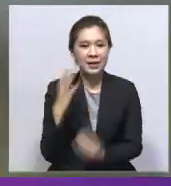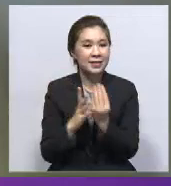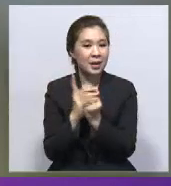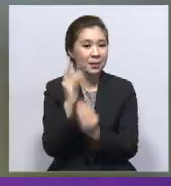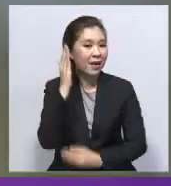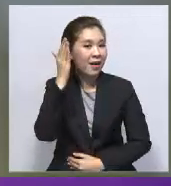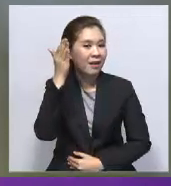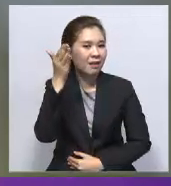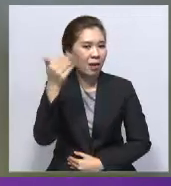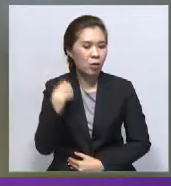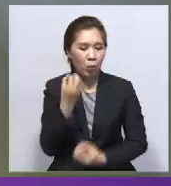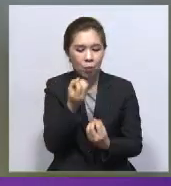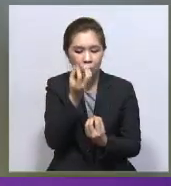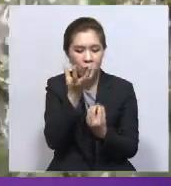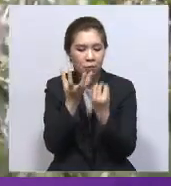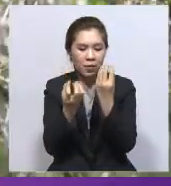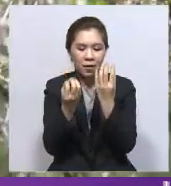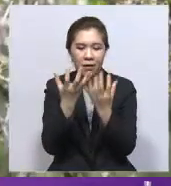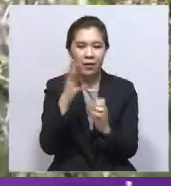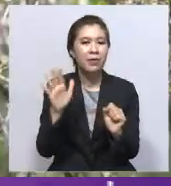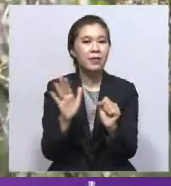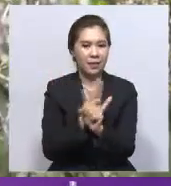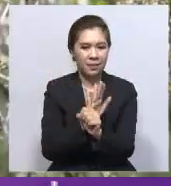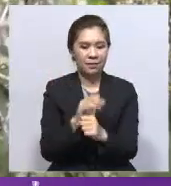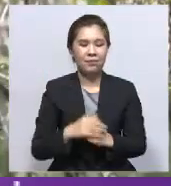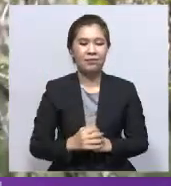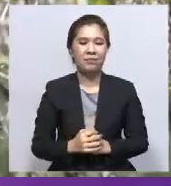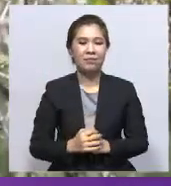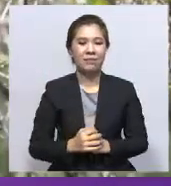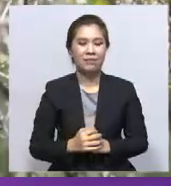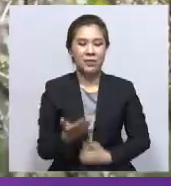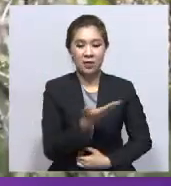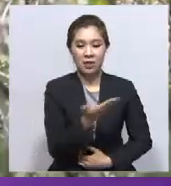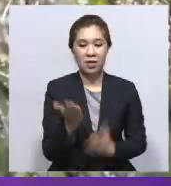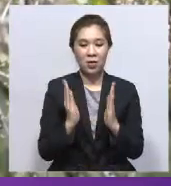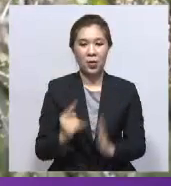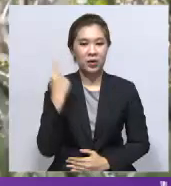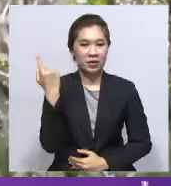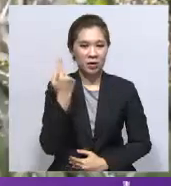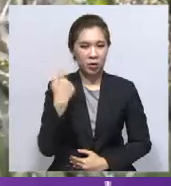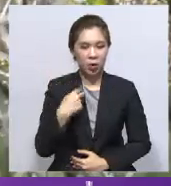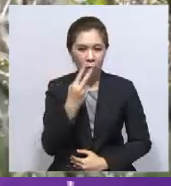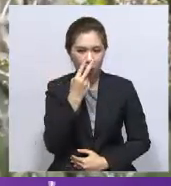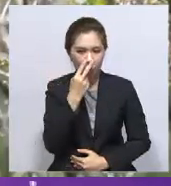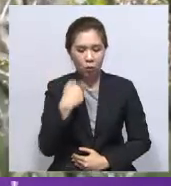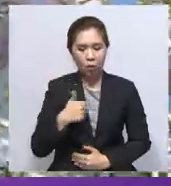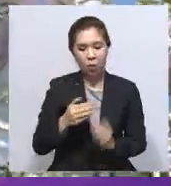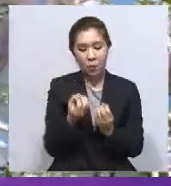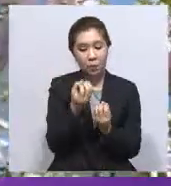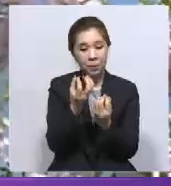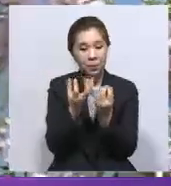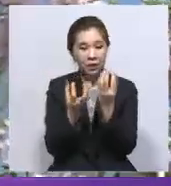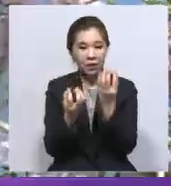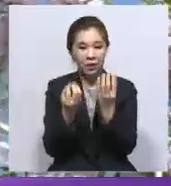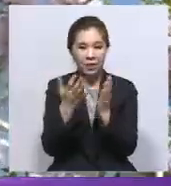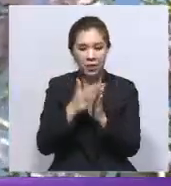ดอกบานเต็มพื้นที่โดยดอกแคฝรั่งนะครับจะออกดอกบานให้นักท่องเที่ยวได้ชมเป็นระยะเวลานานนะครับก็คือบานเนี่ยจ